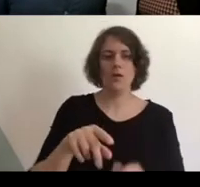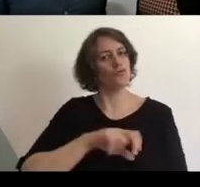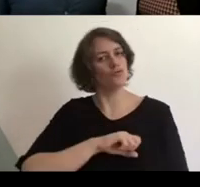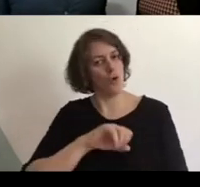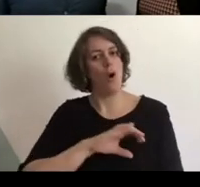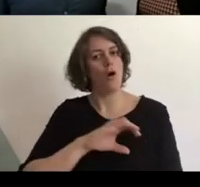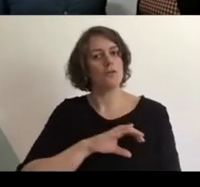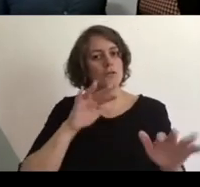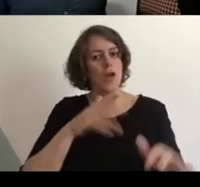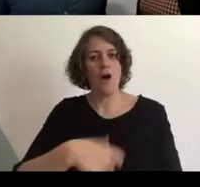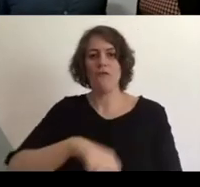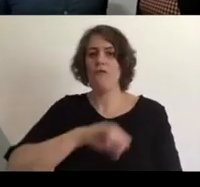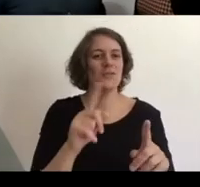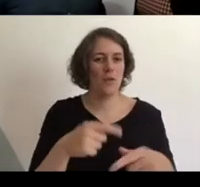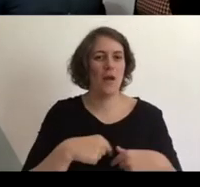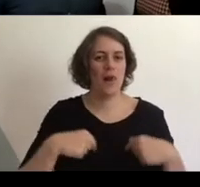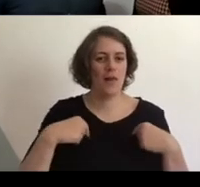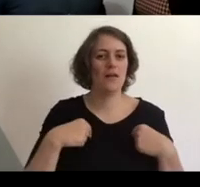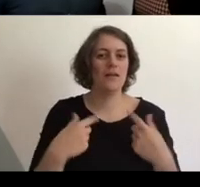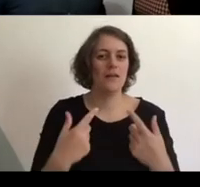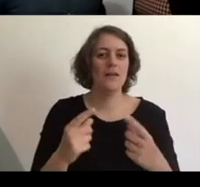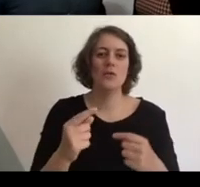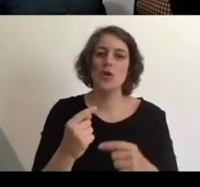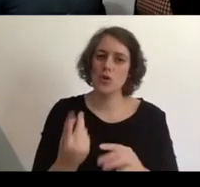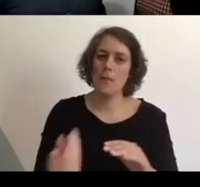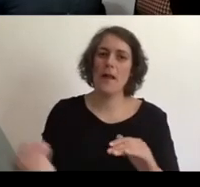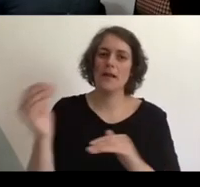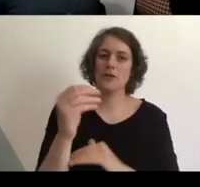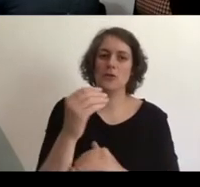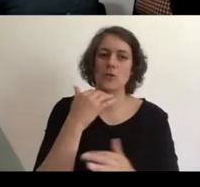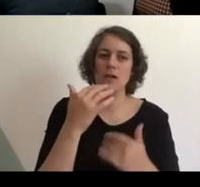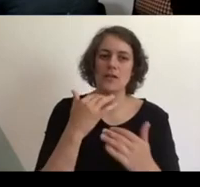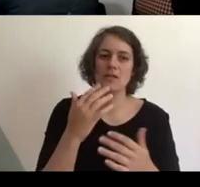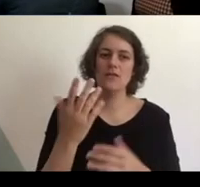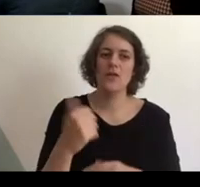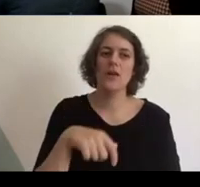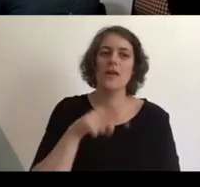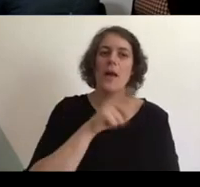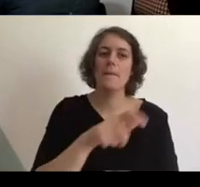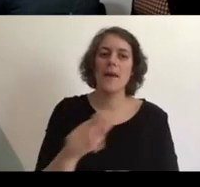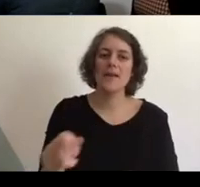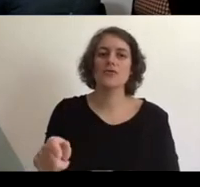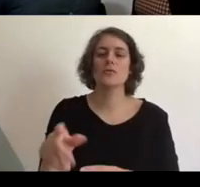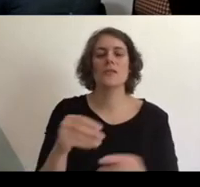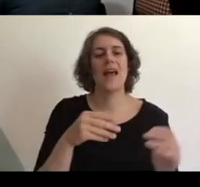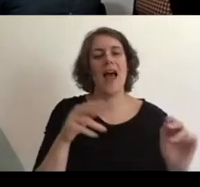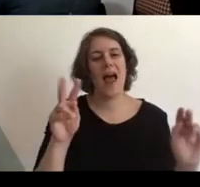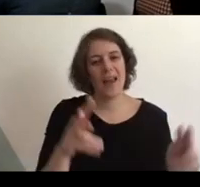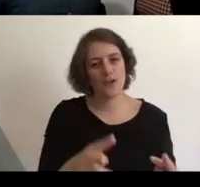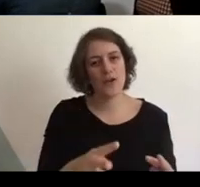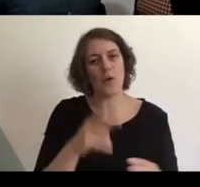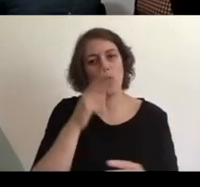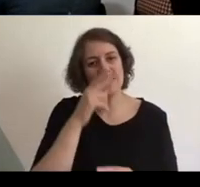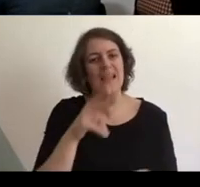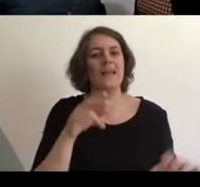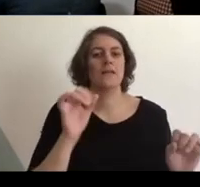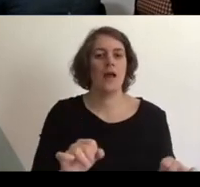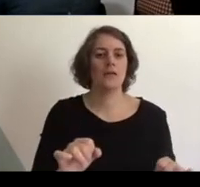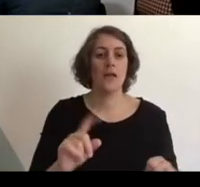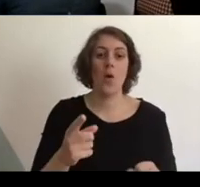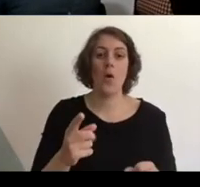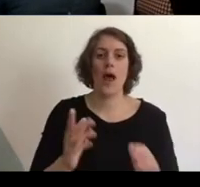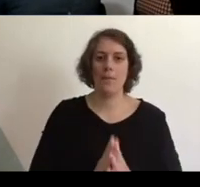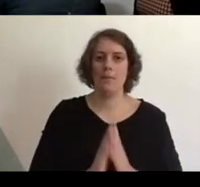die einzelnen Personen haben. Und auch nochmal sozusagen für Menschen mit sichtbarer Einschränkung auch nochmal den Appell loszuwerden. Wir brauchen einfach